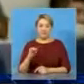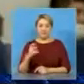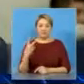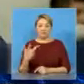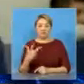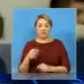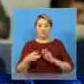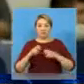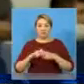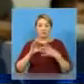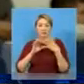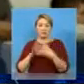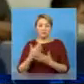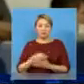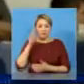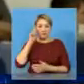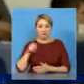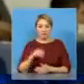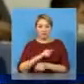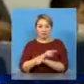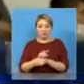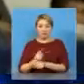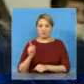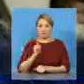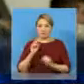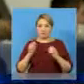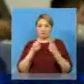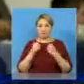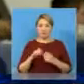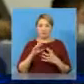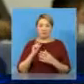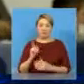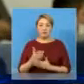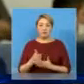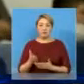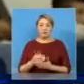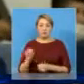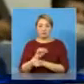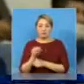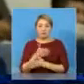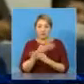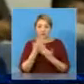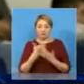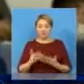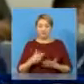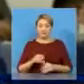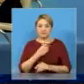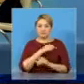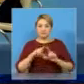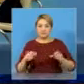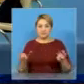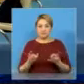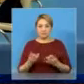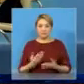есть проблемы с автобусом, вы уже знаете. Часами стоим на морозе и ждем автобус. Не у всех есть легковой транспорт. Нам нужна поликлиника.